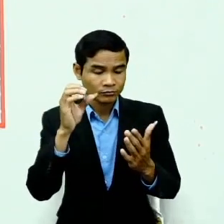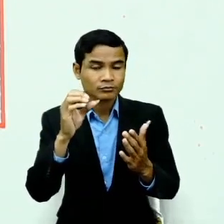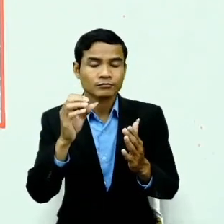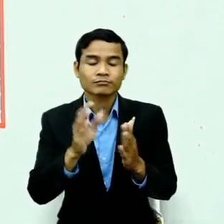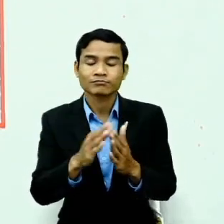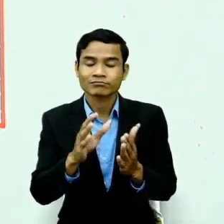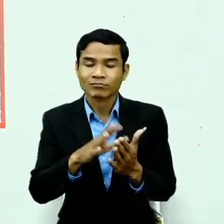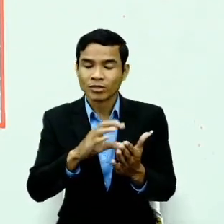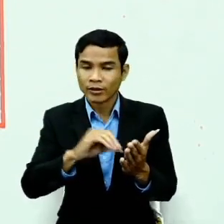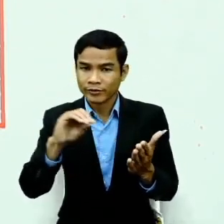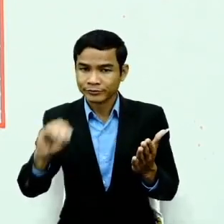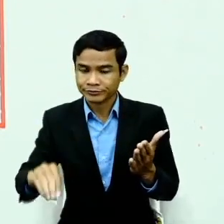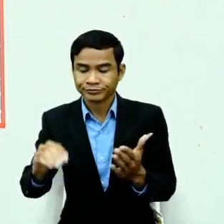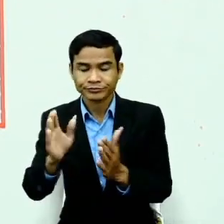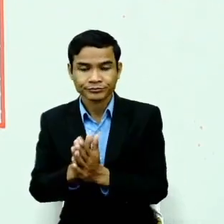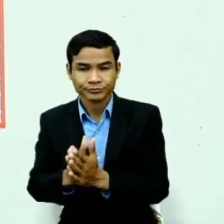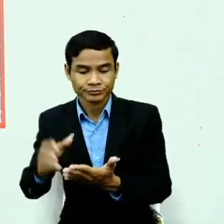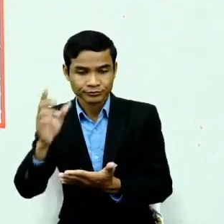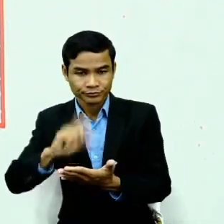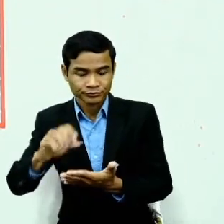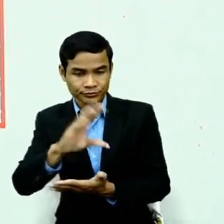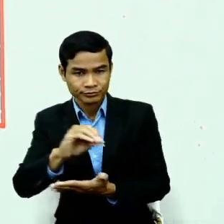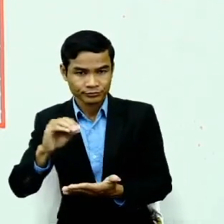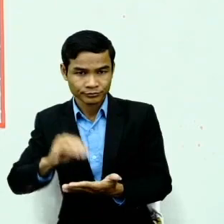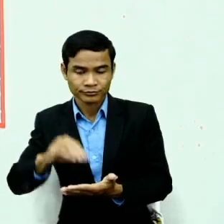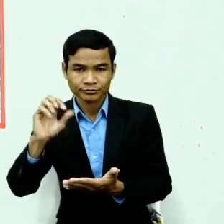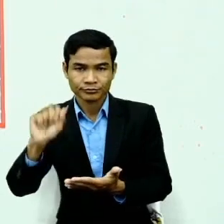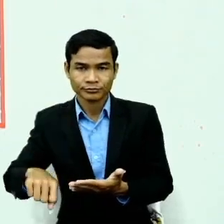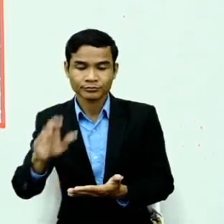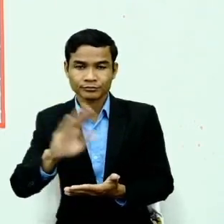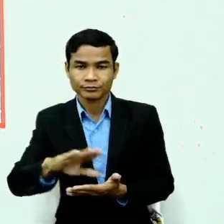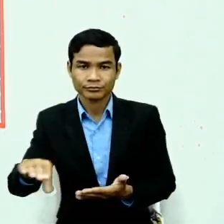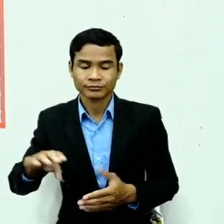nuôi chả đại châu khnông sẹp hơi lập ba con bàn chả